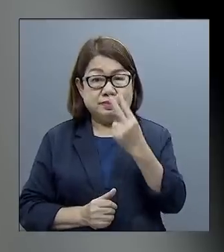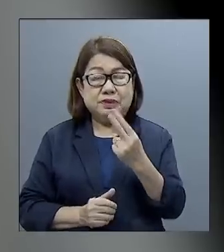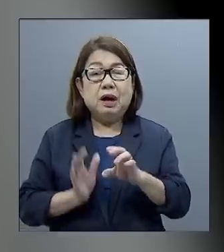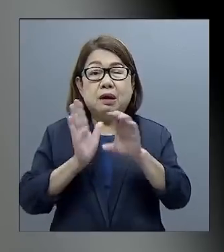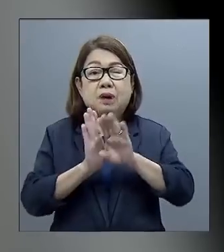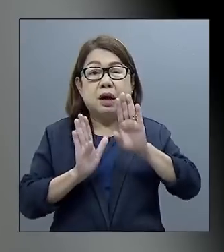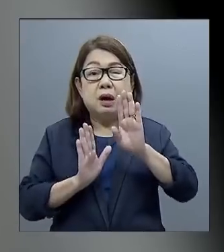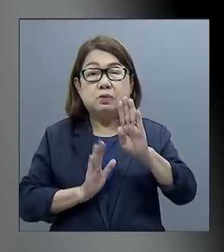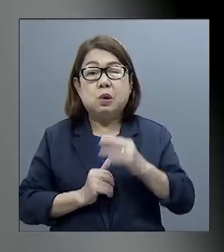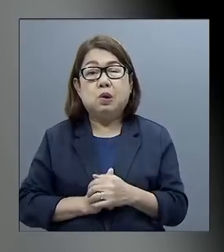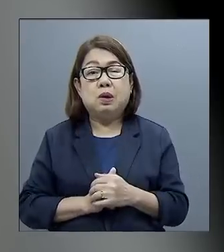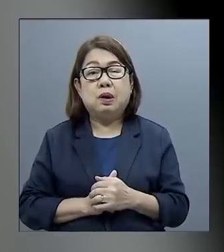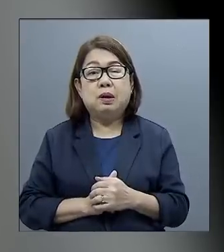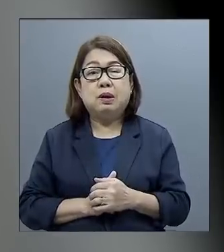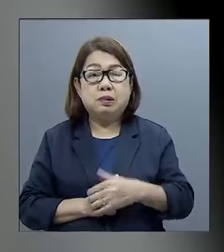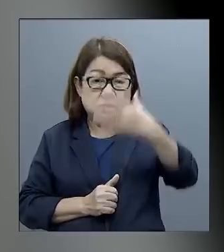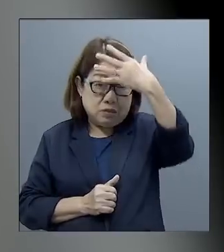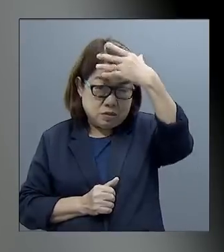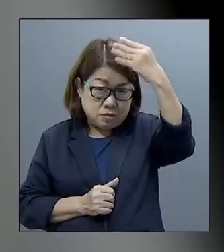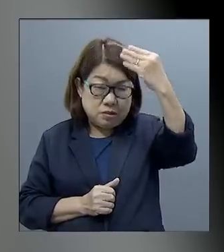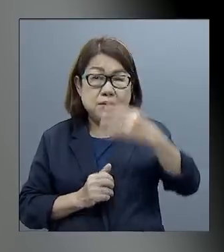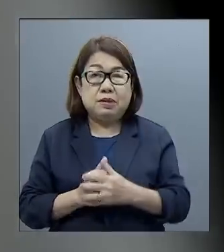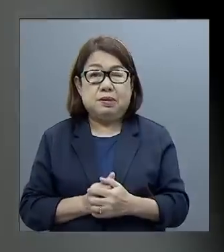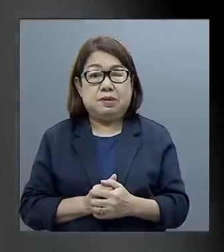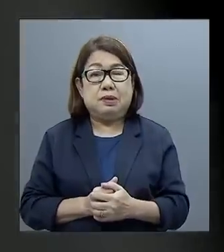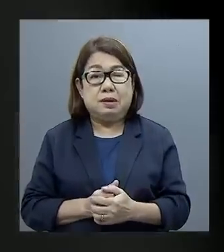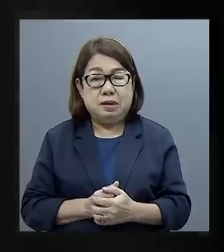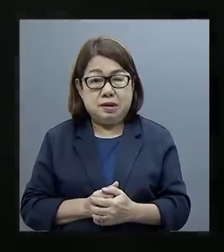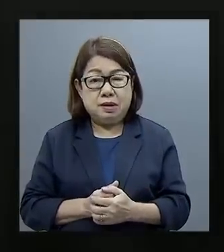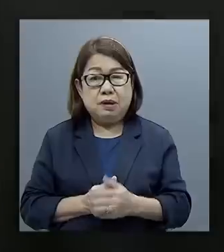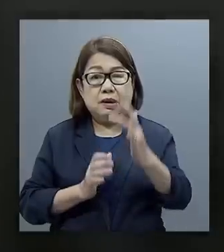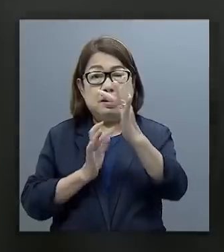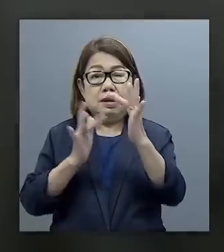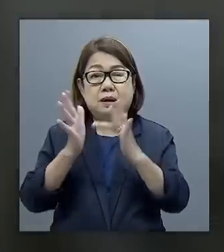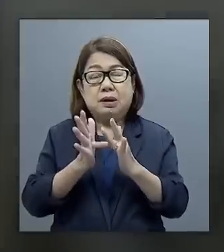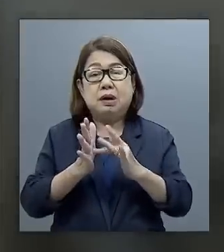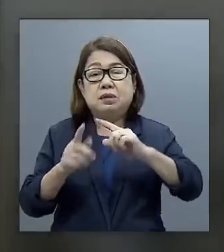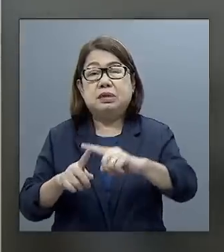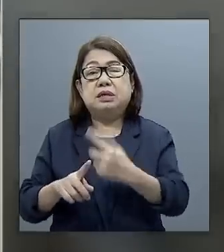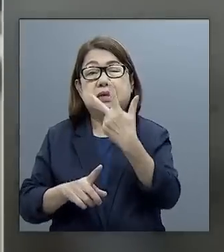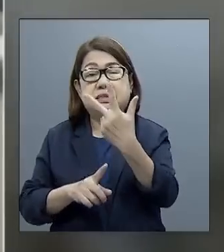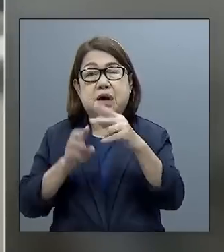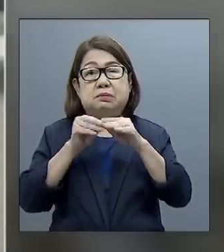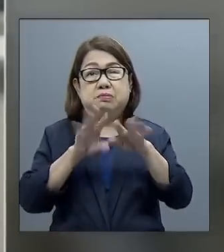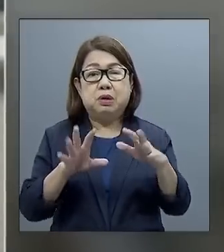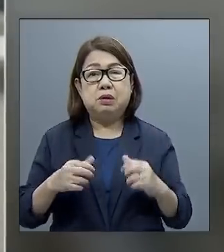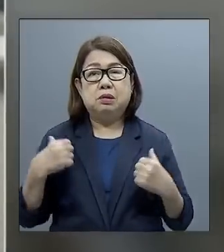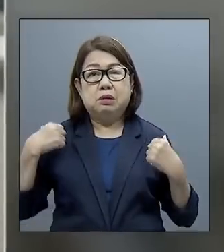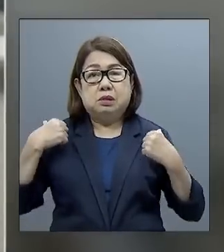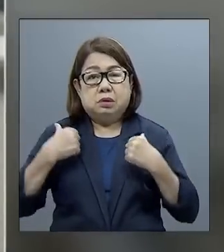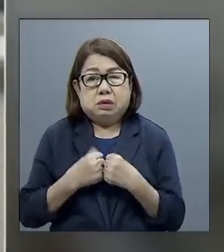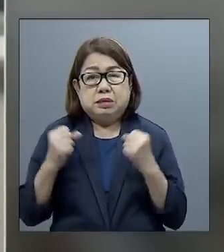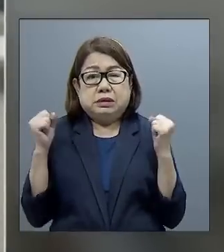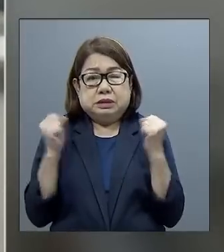สันตะปาปาฟรานซิสนะคะที่ถูกเผยแพร่ในโลกออนไลน์เมื่อเดือนมีนาคมที่ผ่านมาในภาพเนี่ยพระองค์ใส่ฉลองพระองค์กันหนาวของ